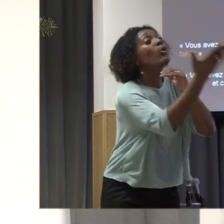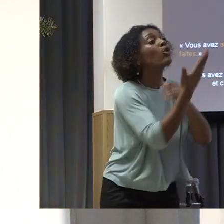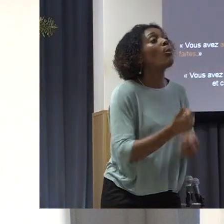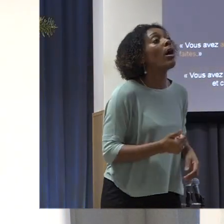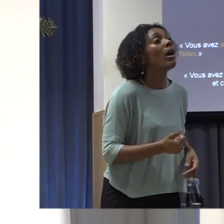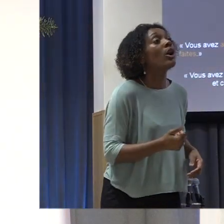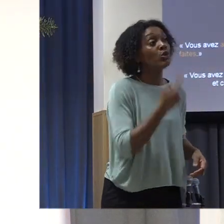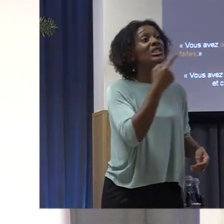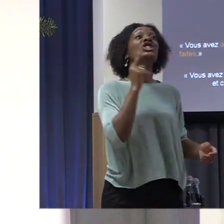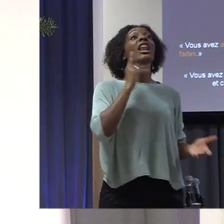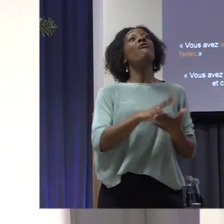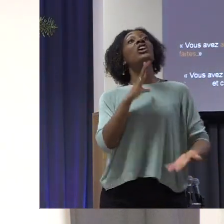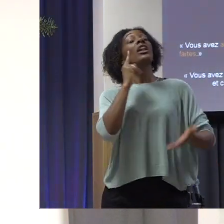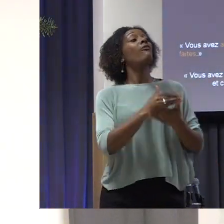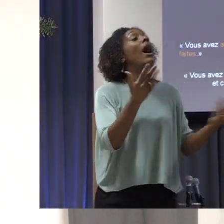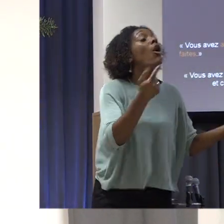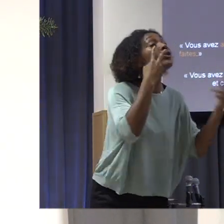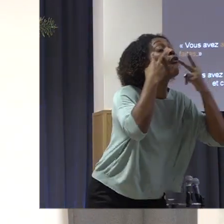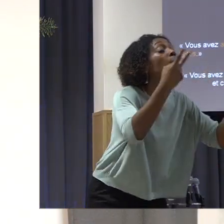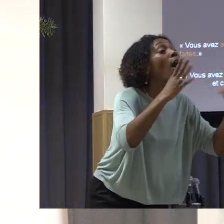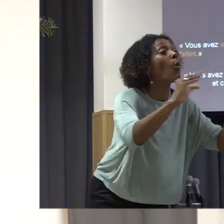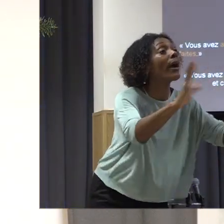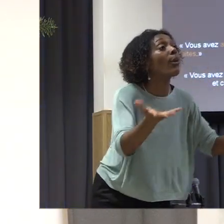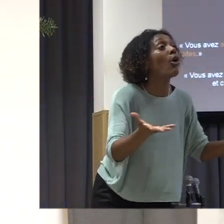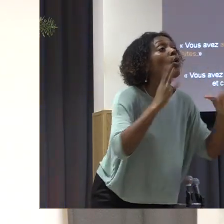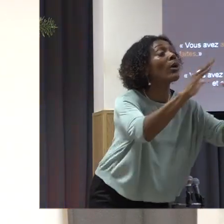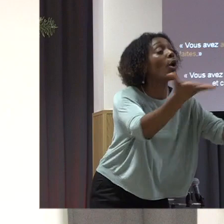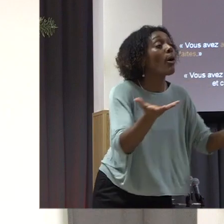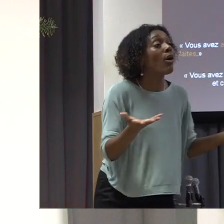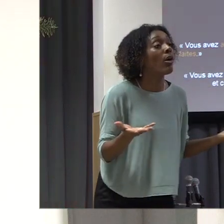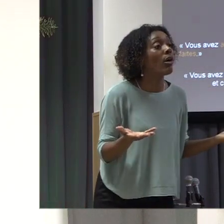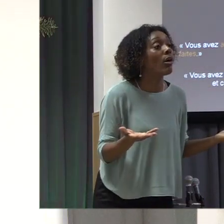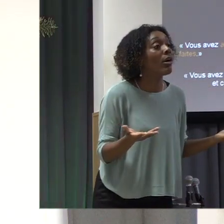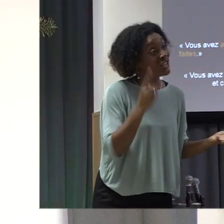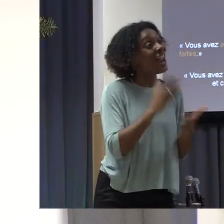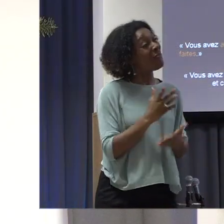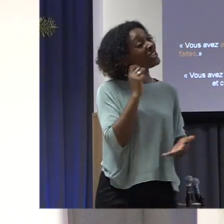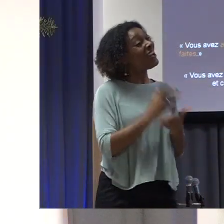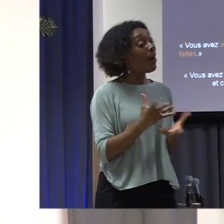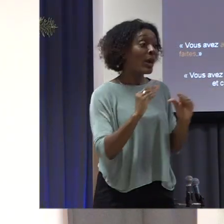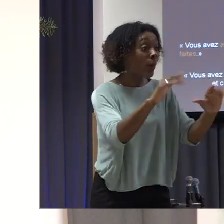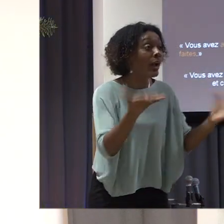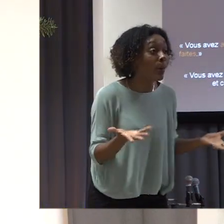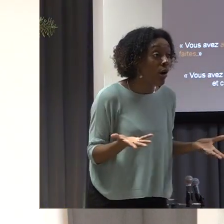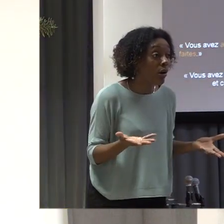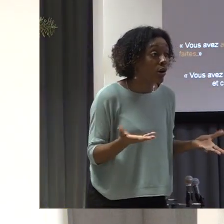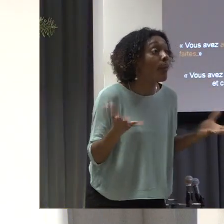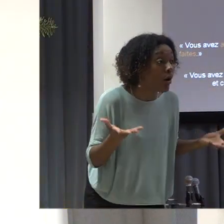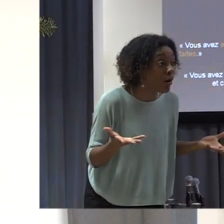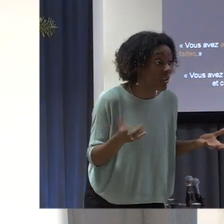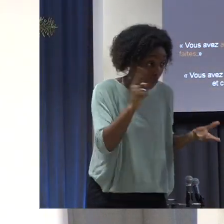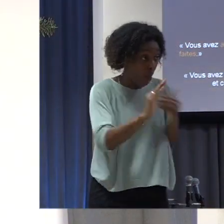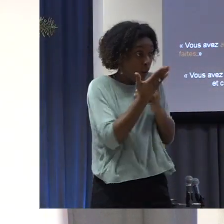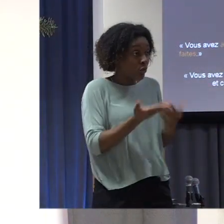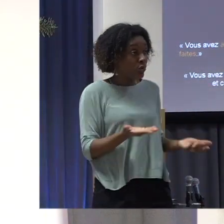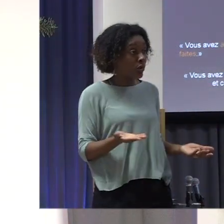beau de dire qu'on a la foi, mais elle se manifeste comment, votre foi, frères et sœurs? Comment se manifeste notre foi? Comment elle se manifeste?